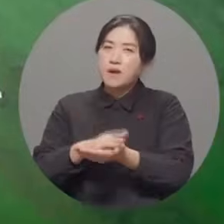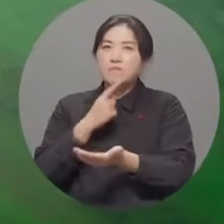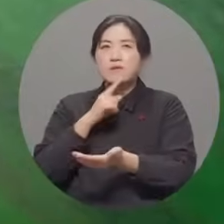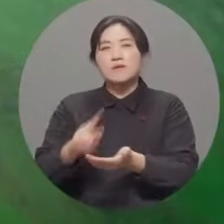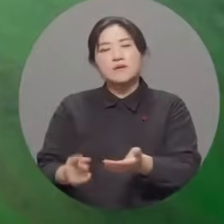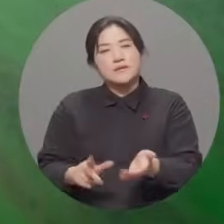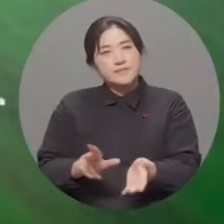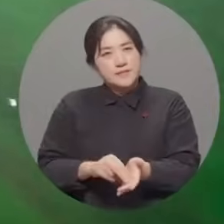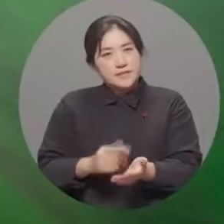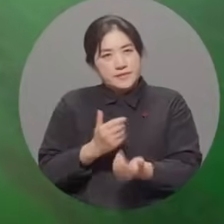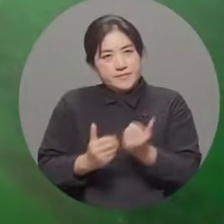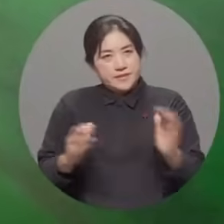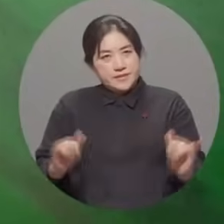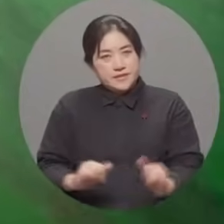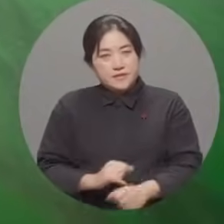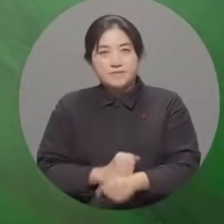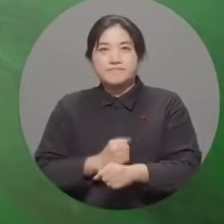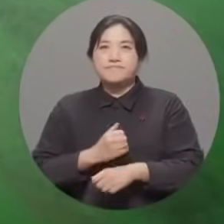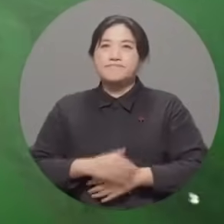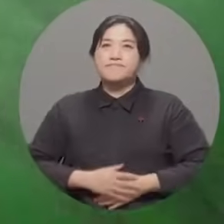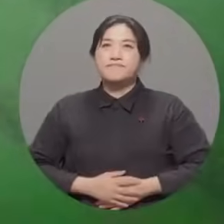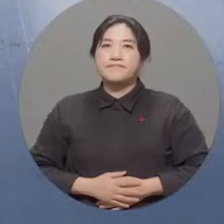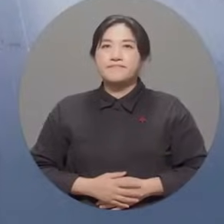있습니다. MBC 뉴스 류현준입니다.